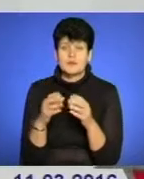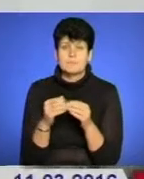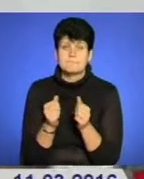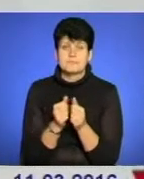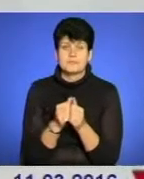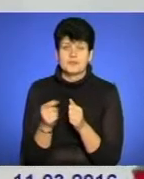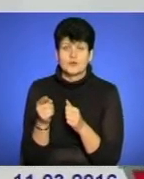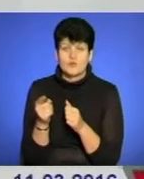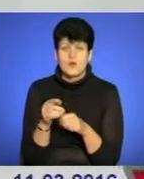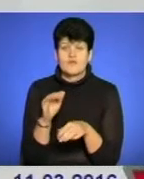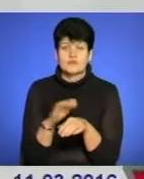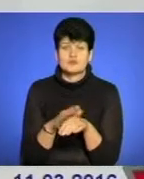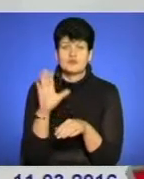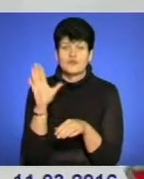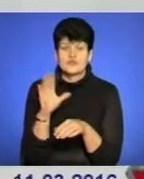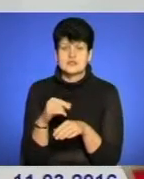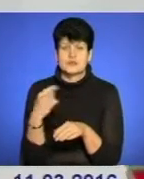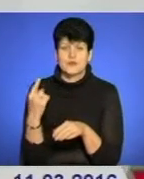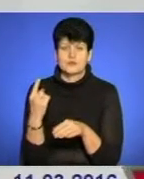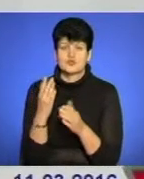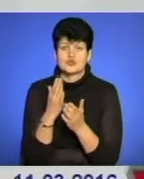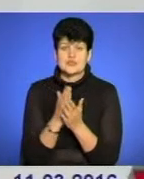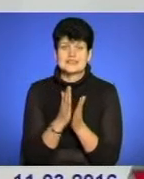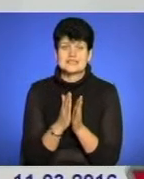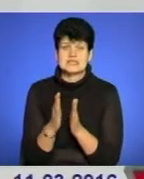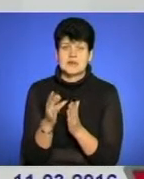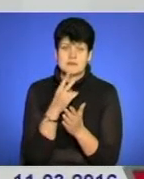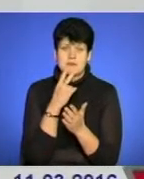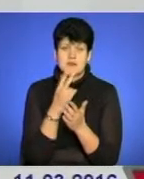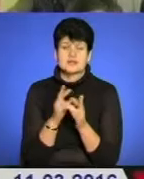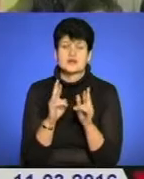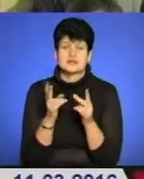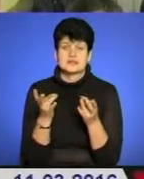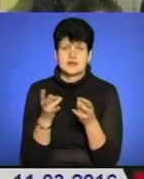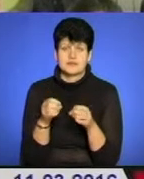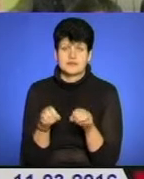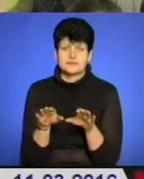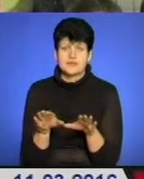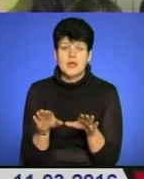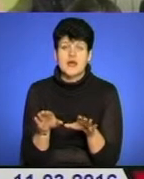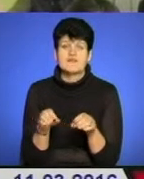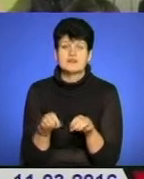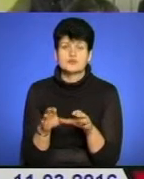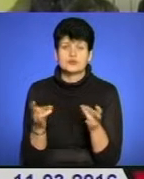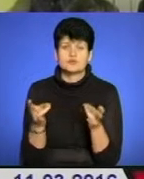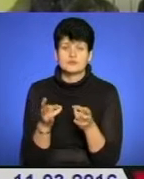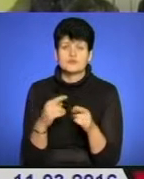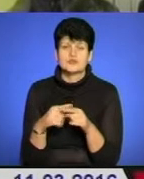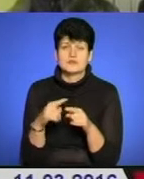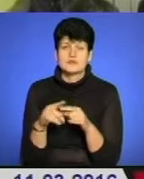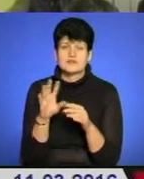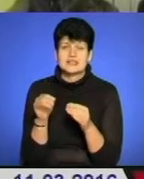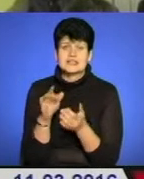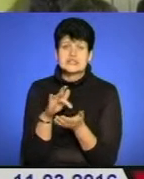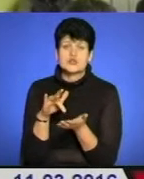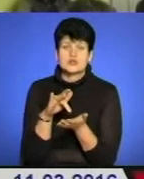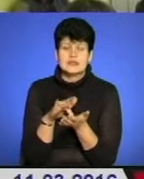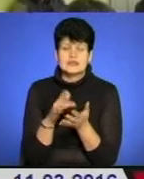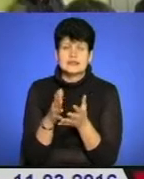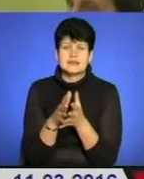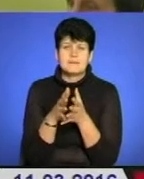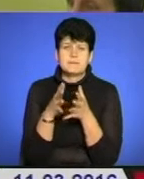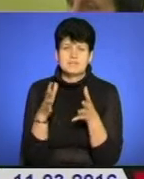а фактично по всій області, і що є системне бачення, як це потрібно вирішувати. А вирішувати потрібно швидше за все зі столиці, де